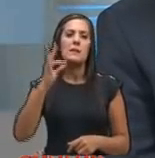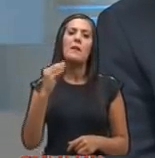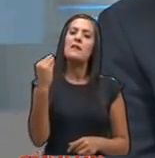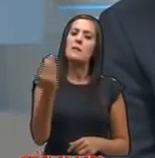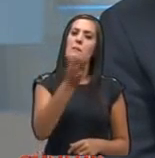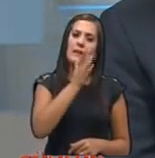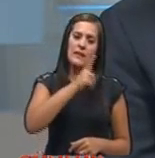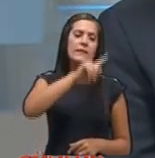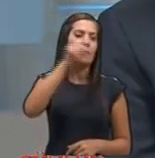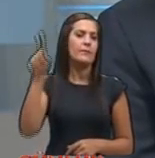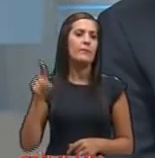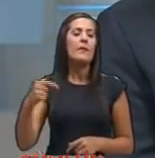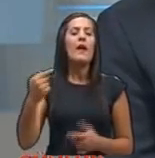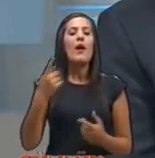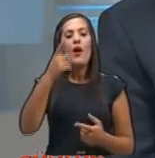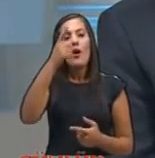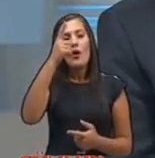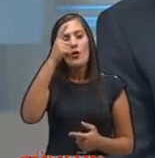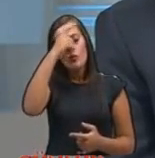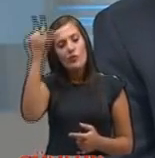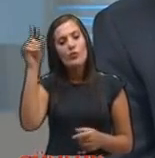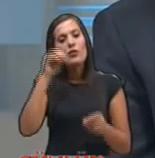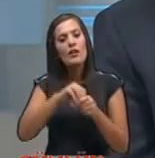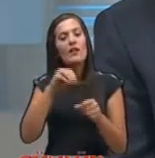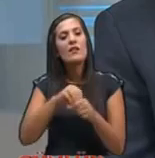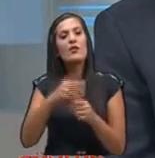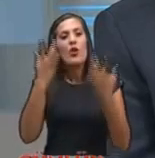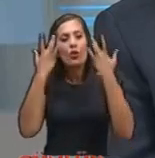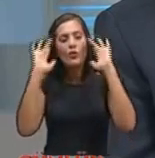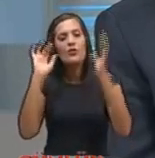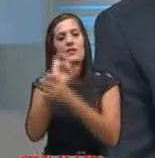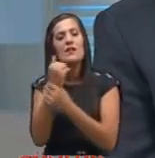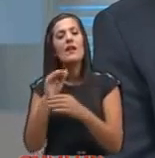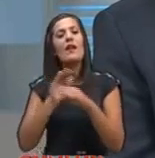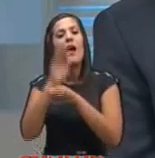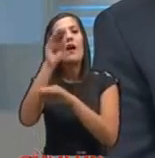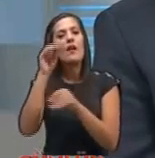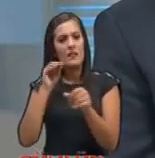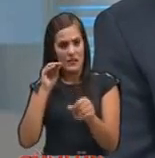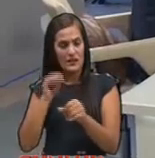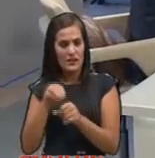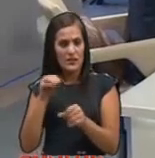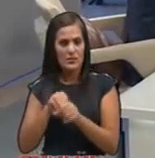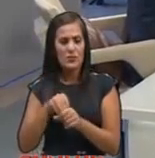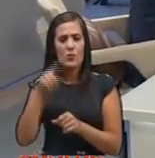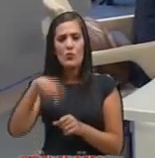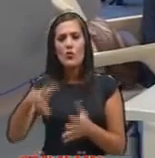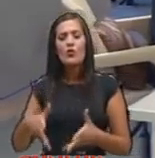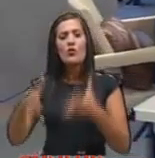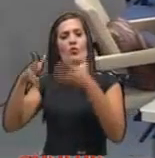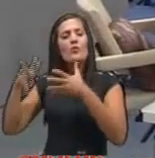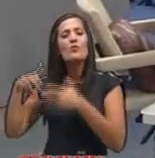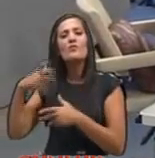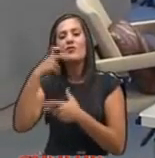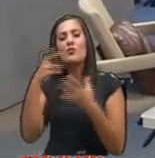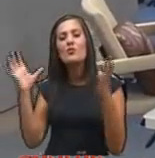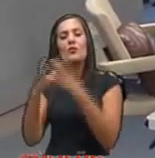Ve Türkiye Cumhuriyeti'nin kültür sanat hayatı için bu kurumlar çok önemlidir. Çok,